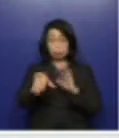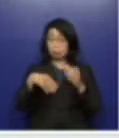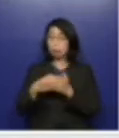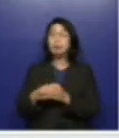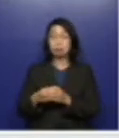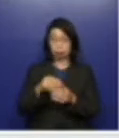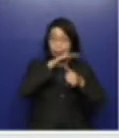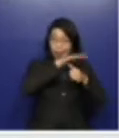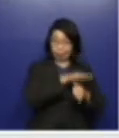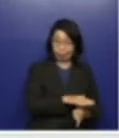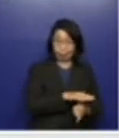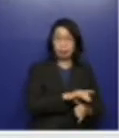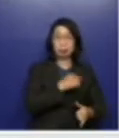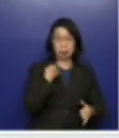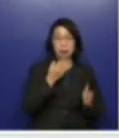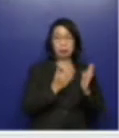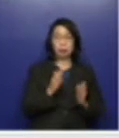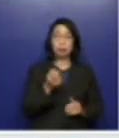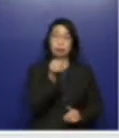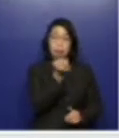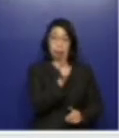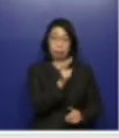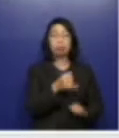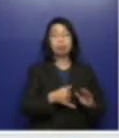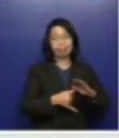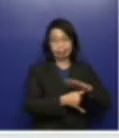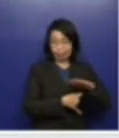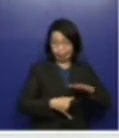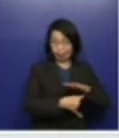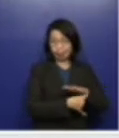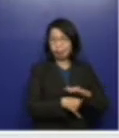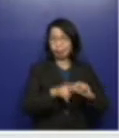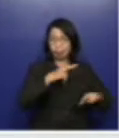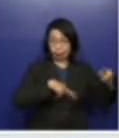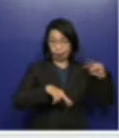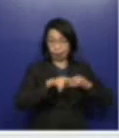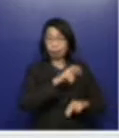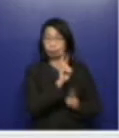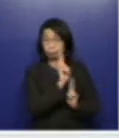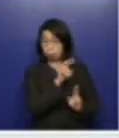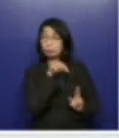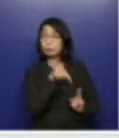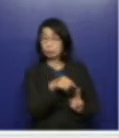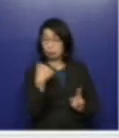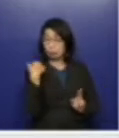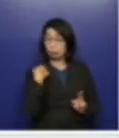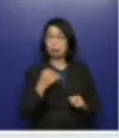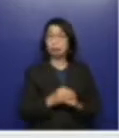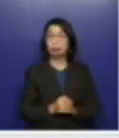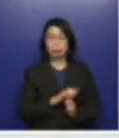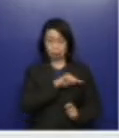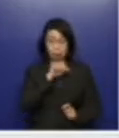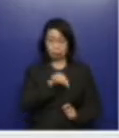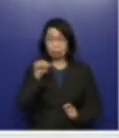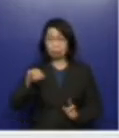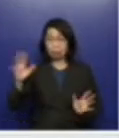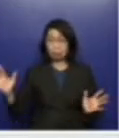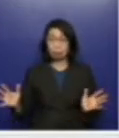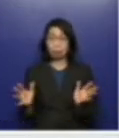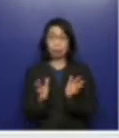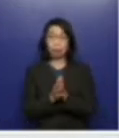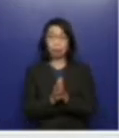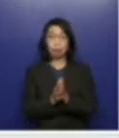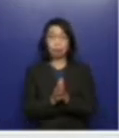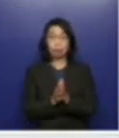ลอื่นเนี่ยอีก12คนจากผู้โดยสาร200คนเหตุการณ์เหล่านี้เองครับท่านประธานครับมันเกิดเป็นที่มา